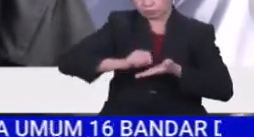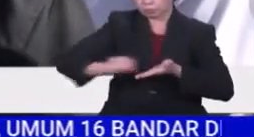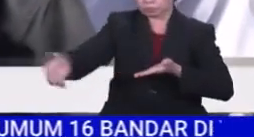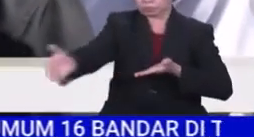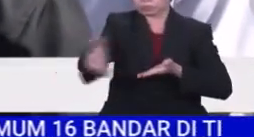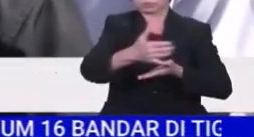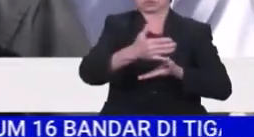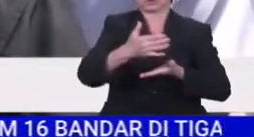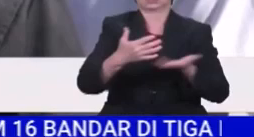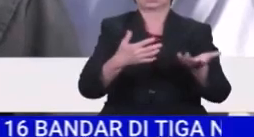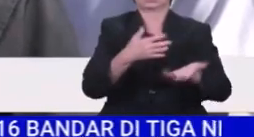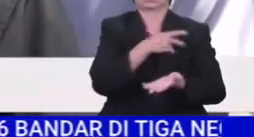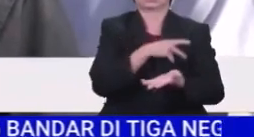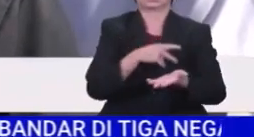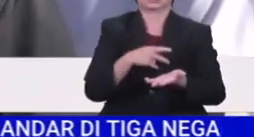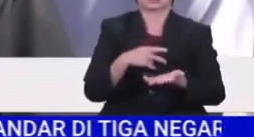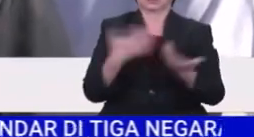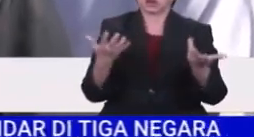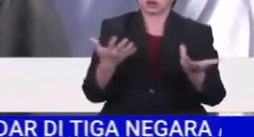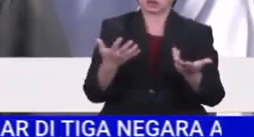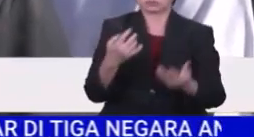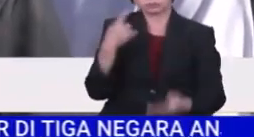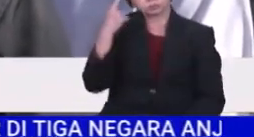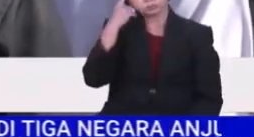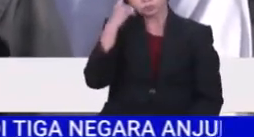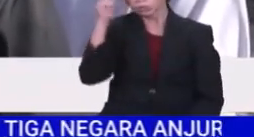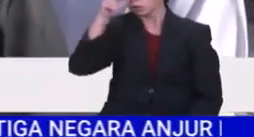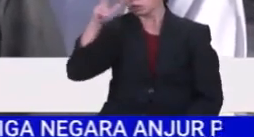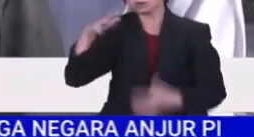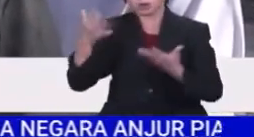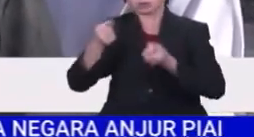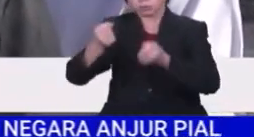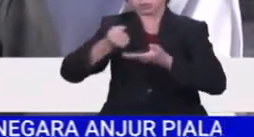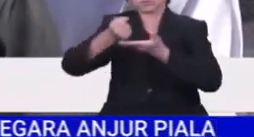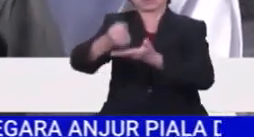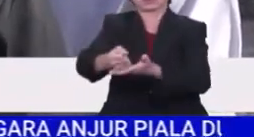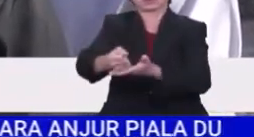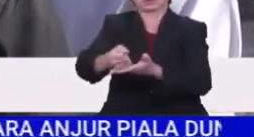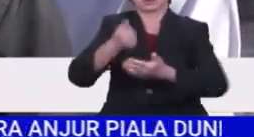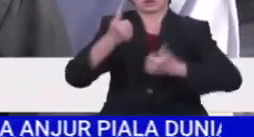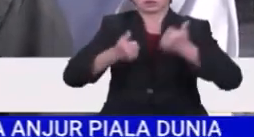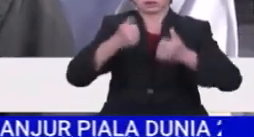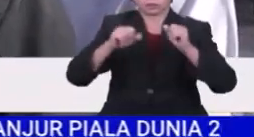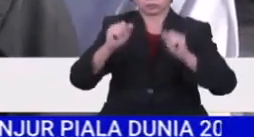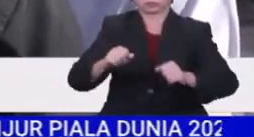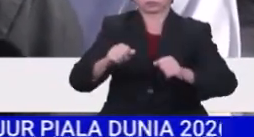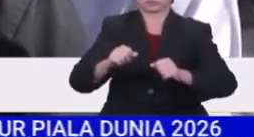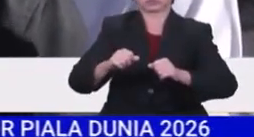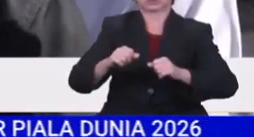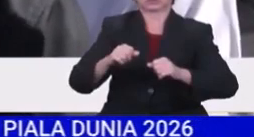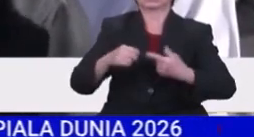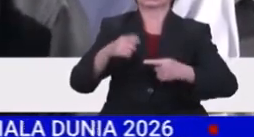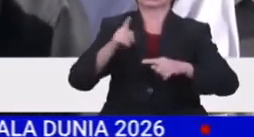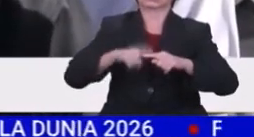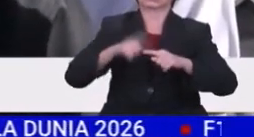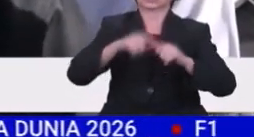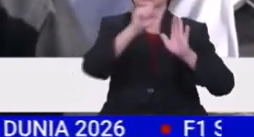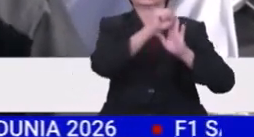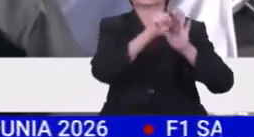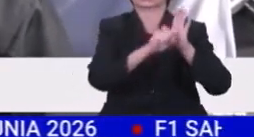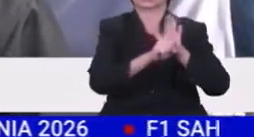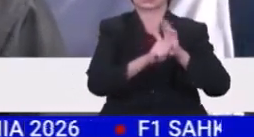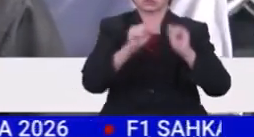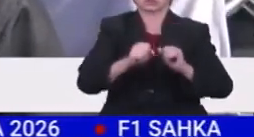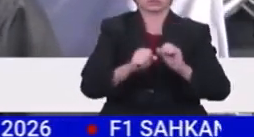lihat bagaimana kerajaan boleh membantu sama ada tablet baru bergantung pada klik kiri Allah mungkin kita